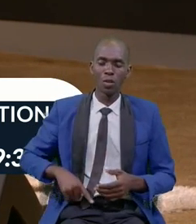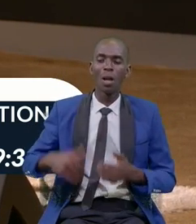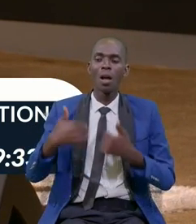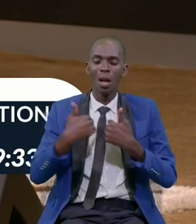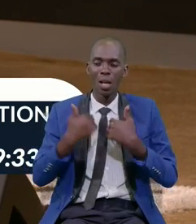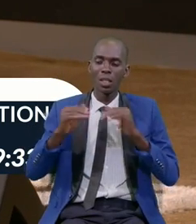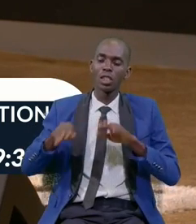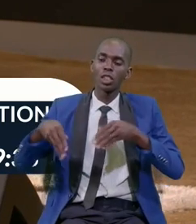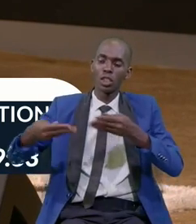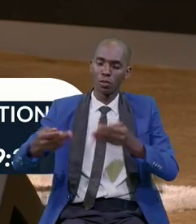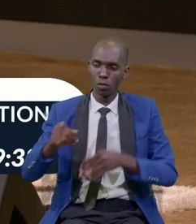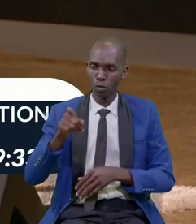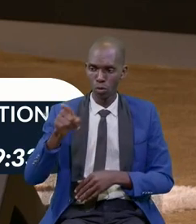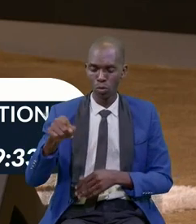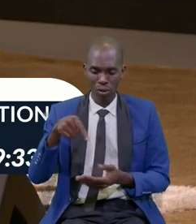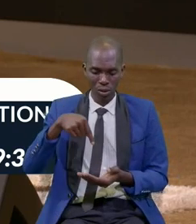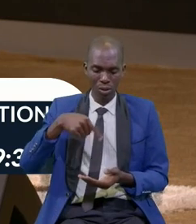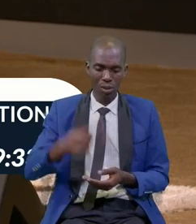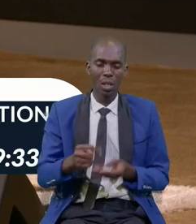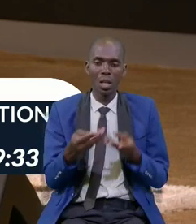vous a donné ce pays.